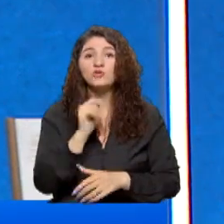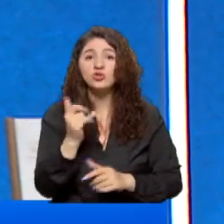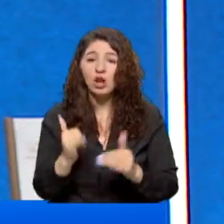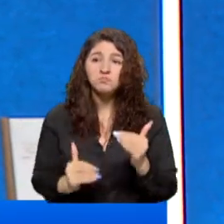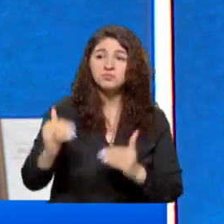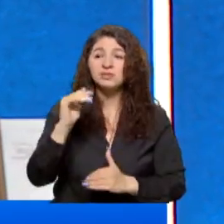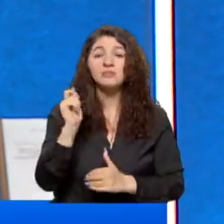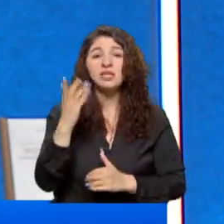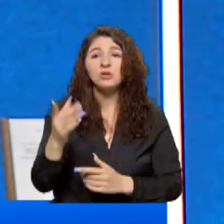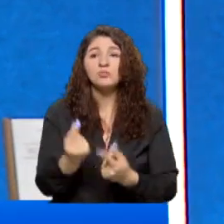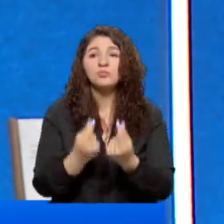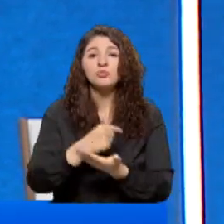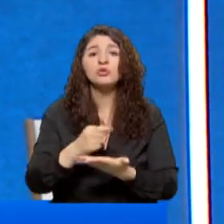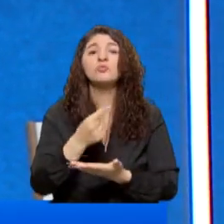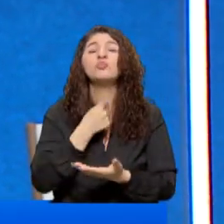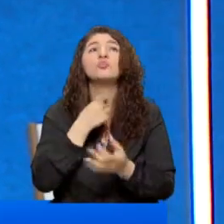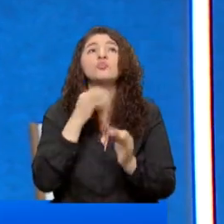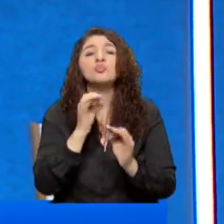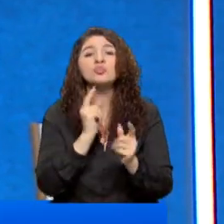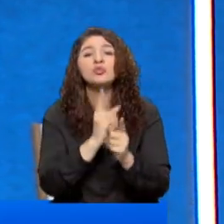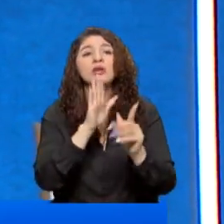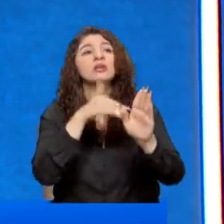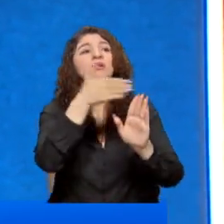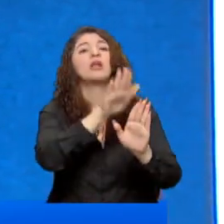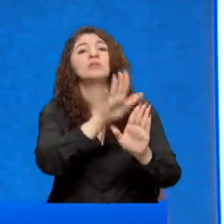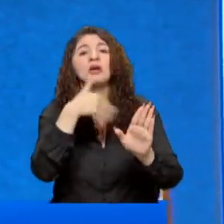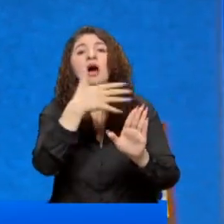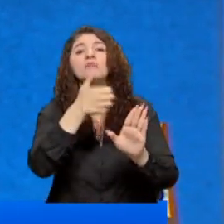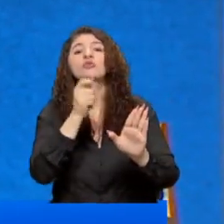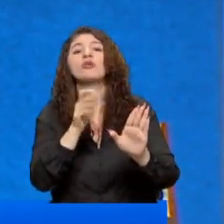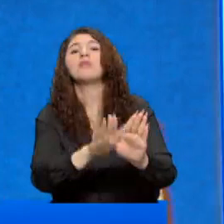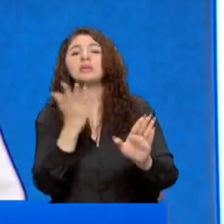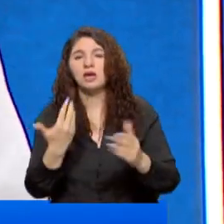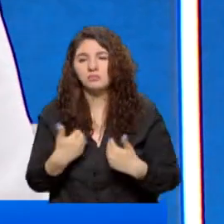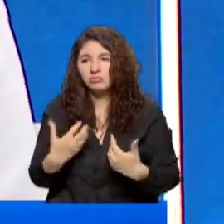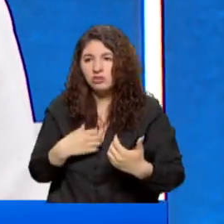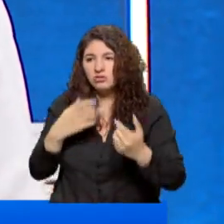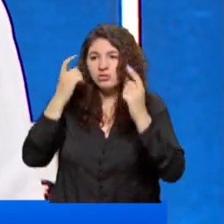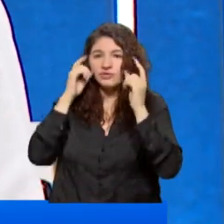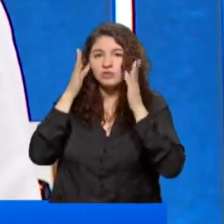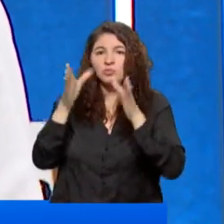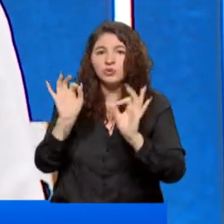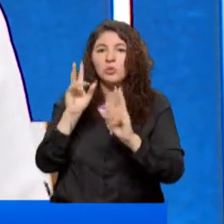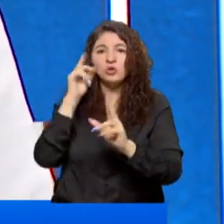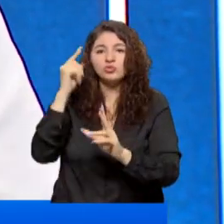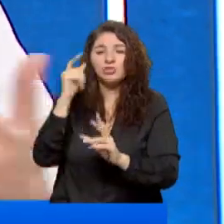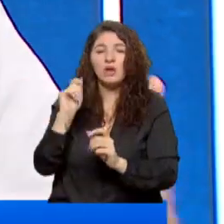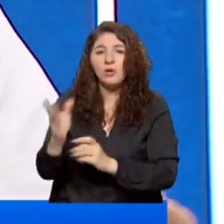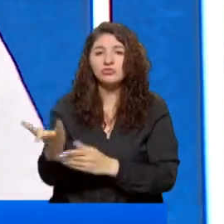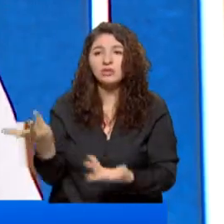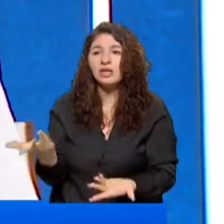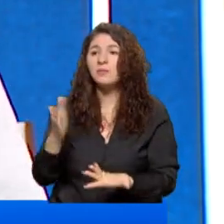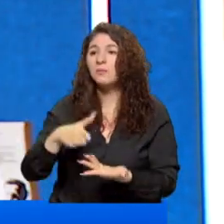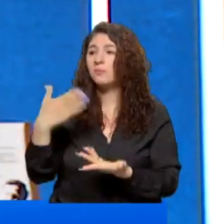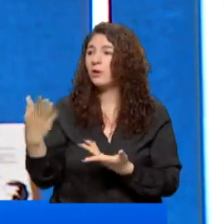600 kilo çıkarsak da buğdaya muhtaç kalmasak Yurtdışından kimsenin buradaydı muhtaç kalmasak Biz tabi kendi bakış açımızdan bunu böyle düşünüyoruz